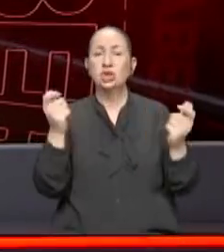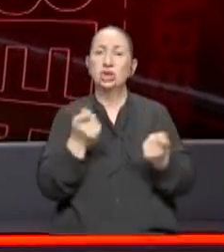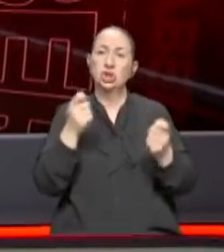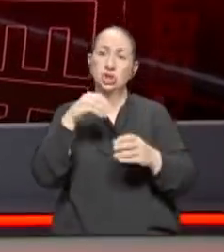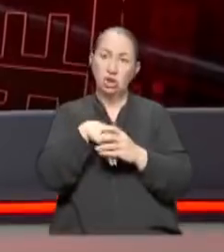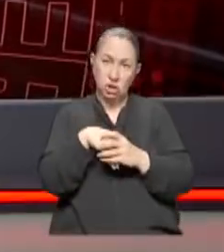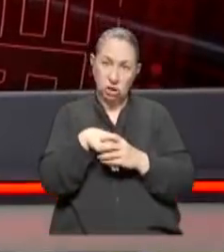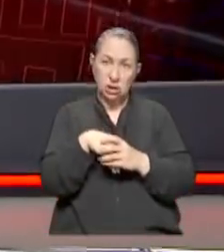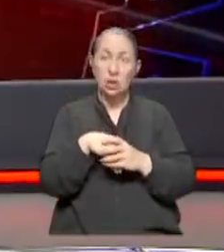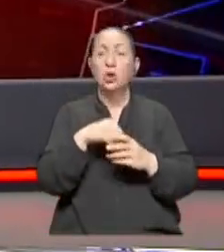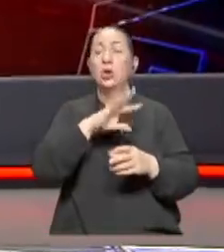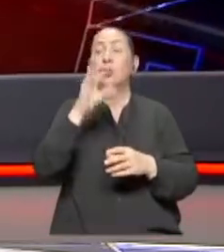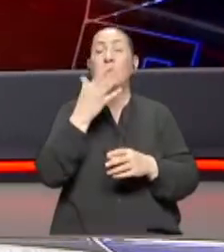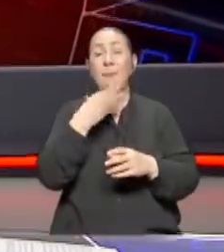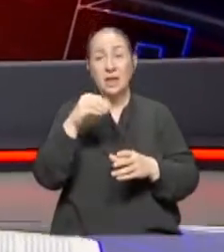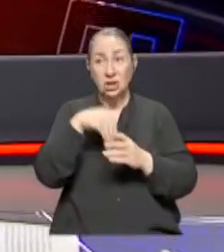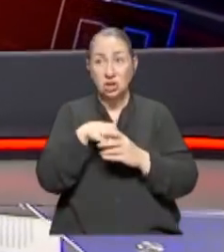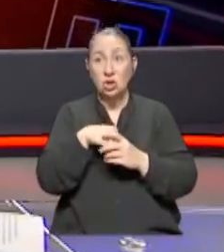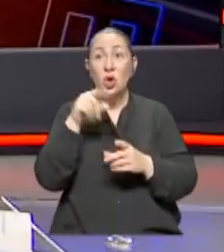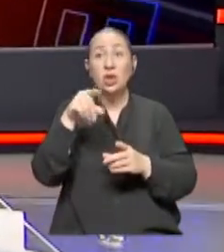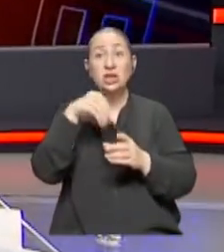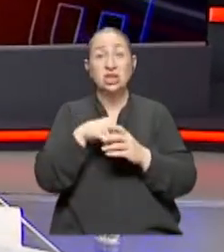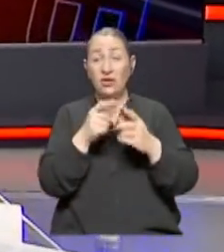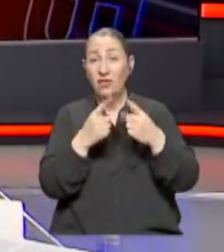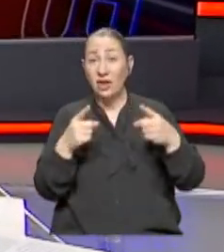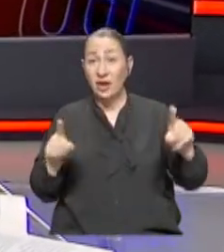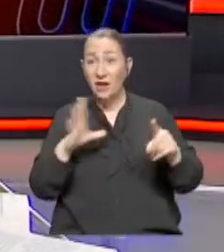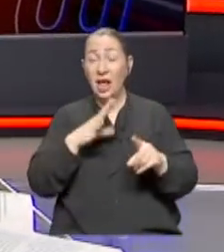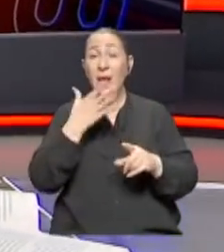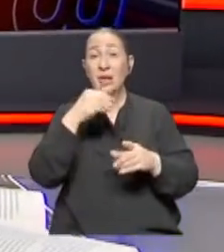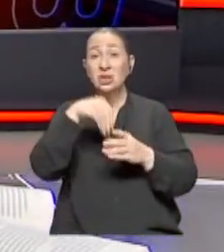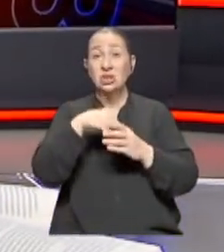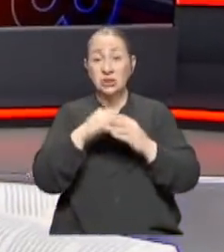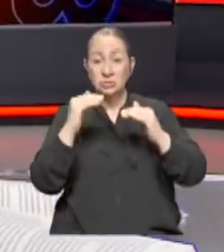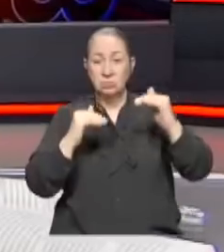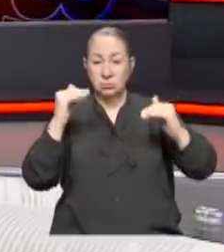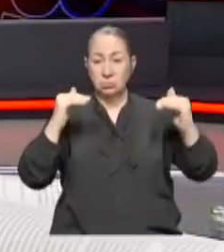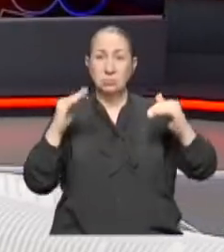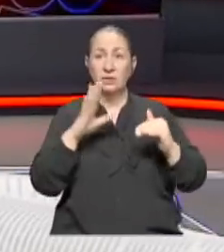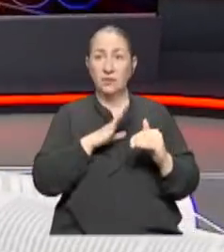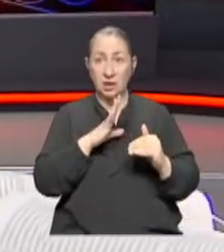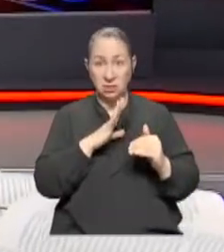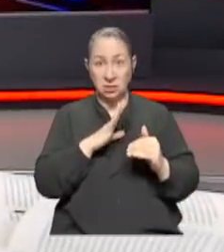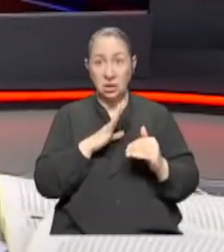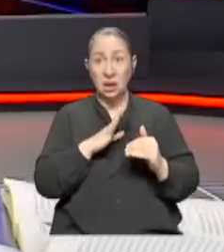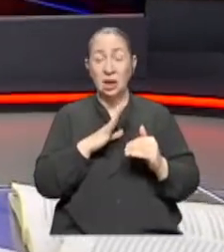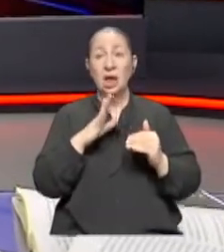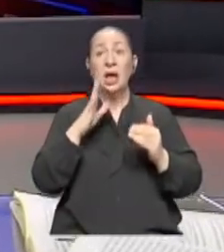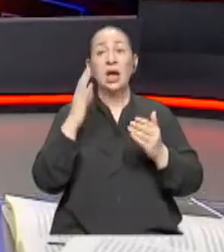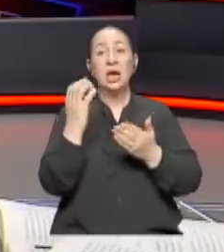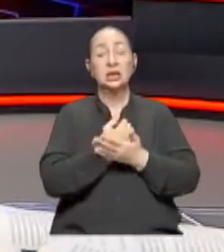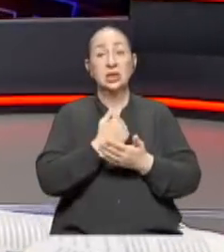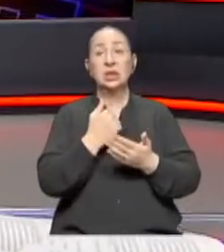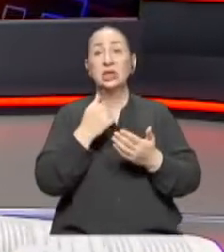çalışanı için, efendim bütün emeklileri için. Onların arasında da farklar var. Emeklilerin arasındaki statü ve bir takım elde